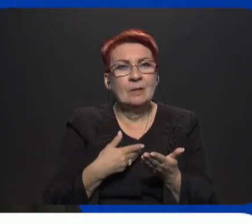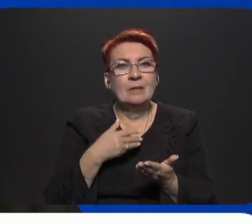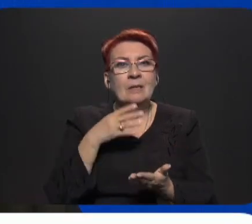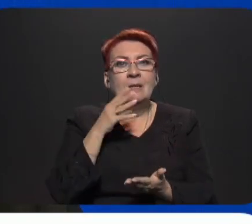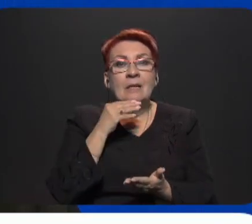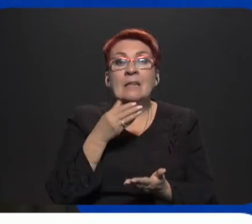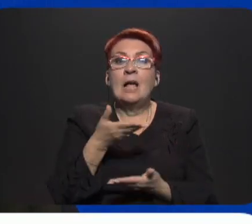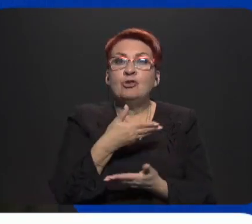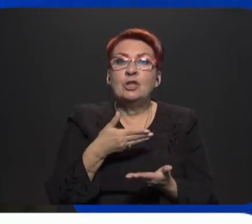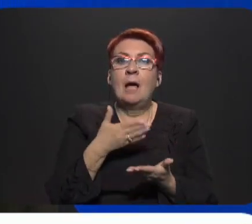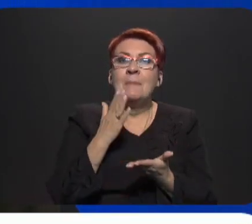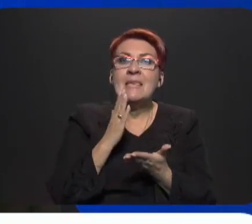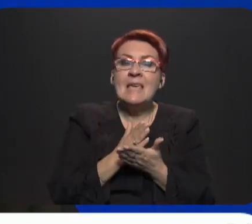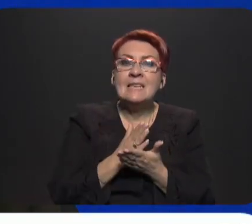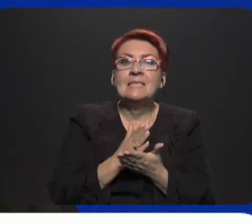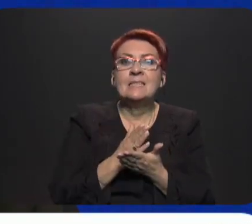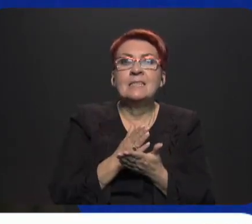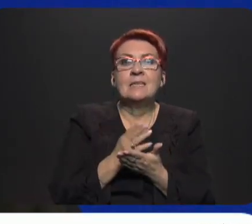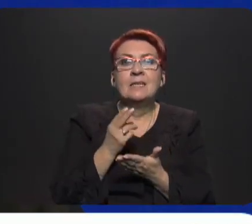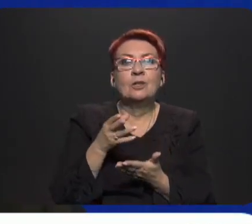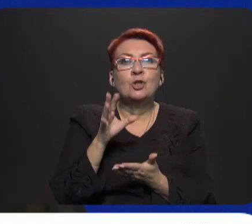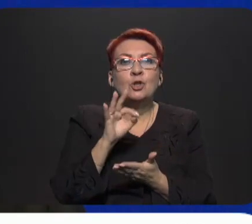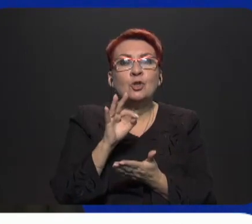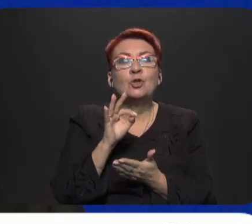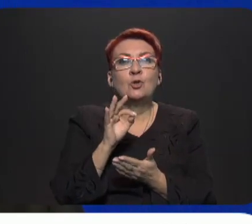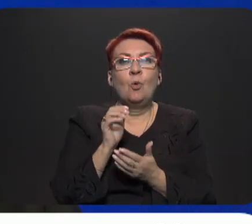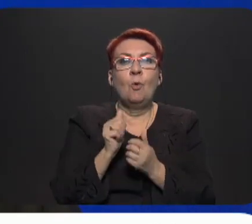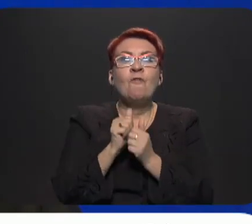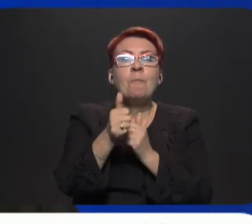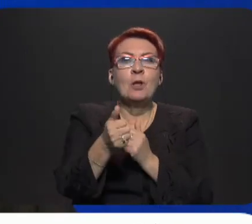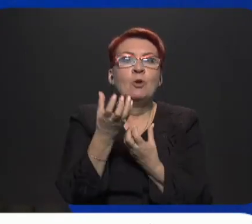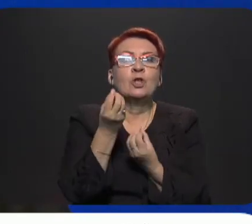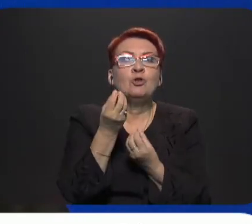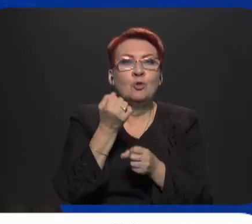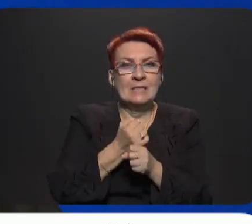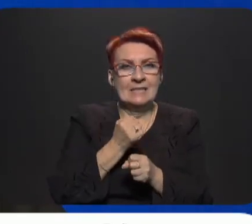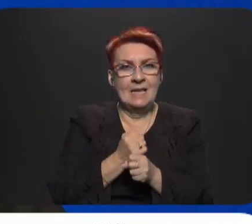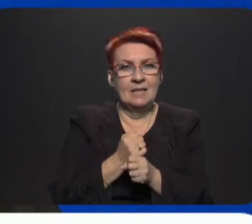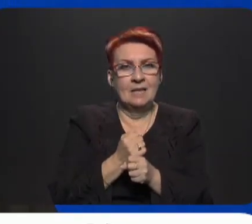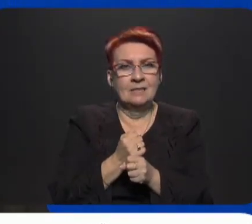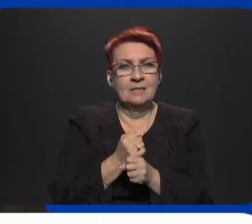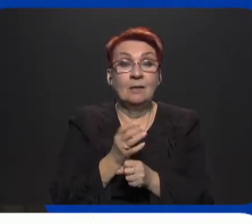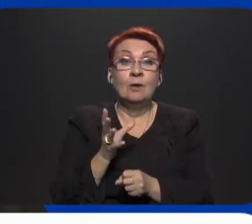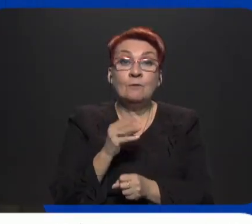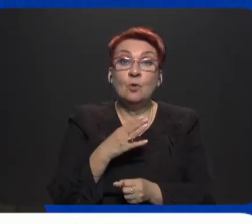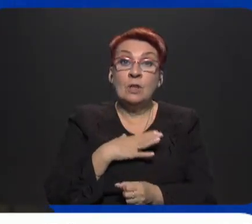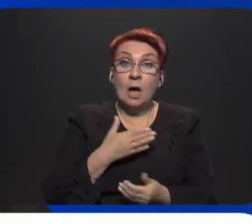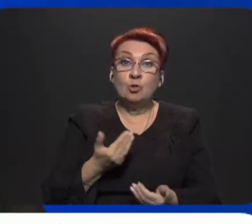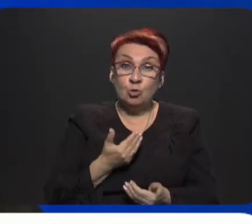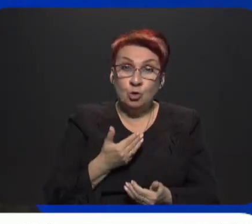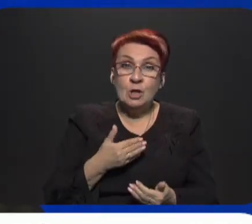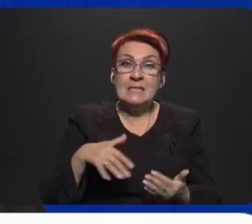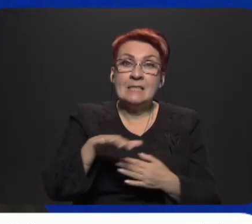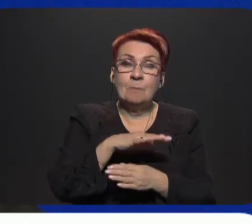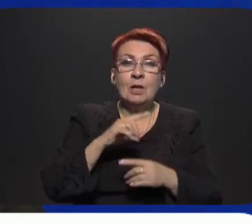нам, значит, есть что вперед сделать. То есть мы всю нашу жизнь тогда